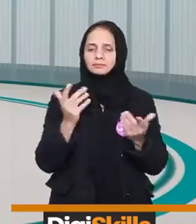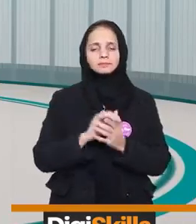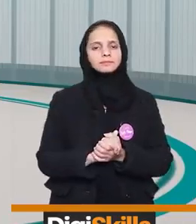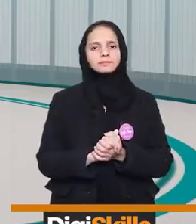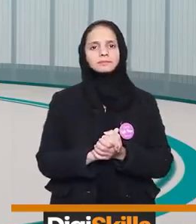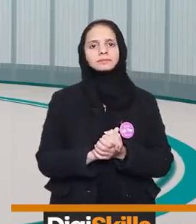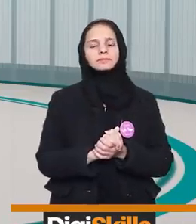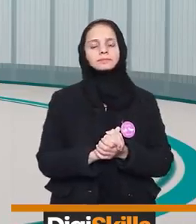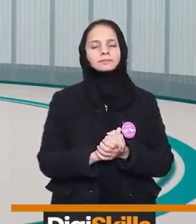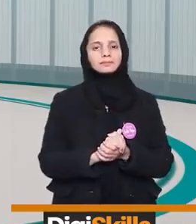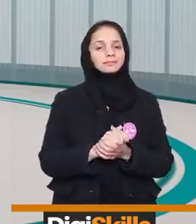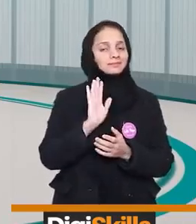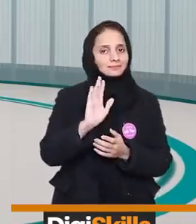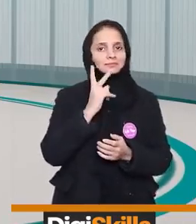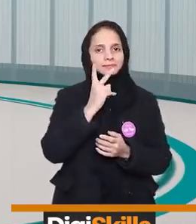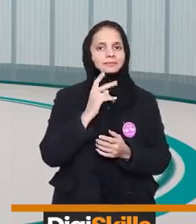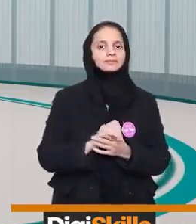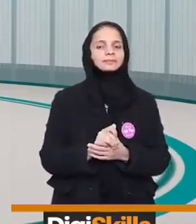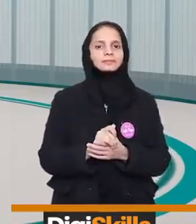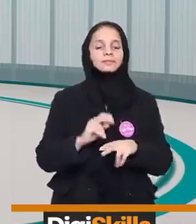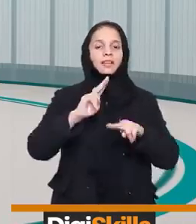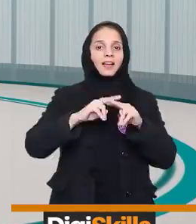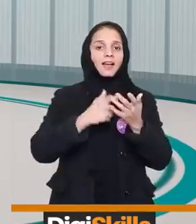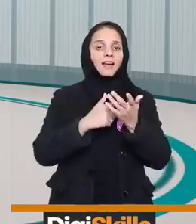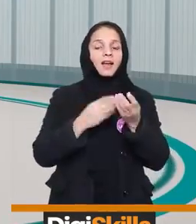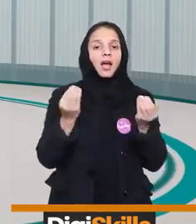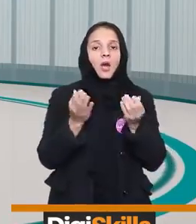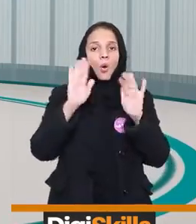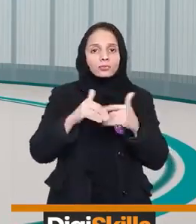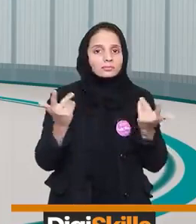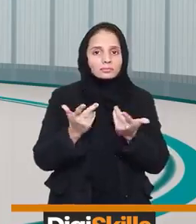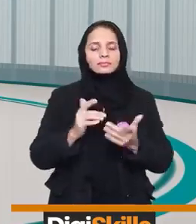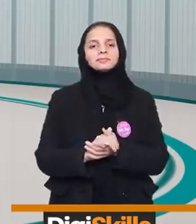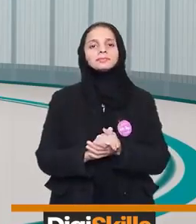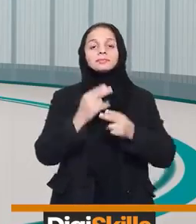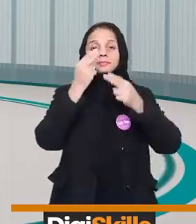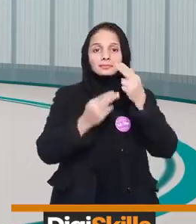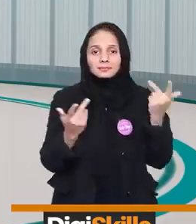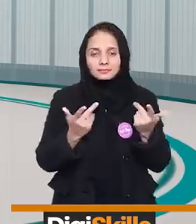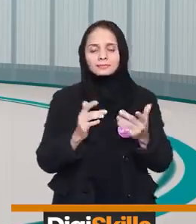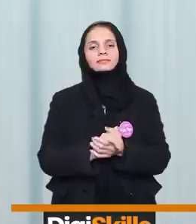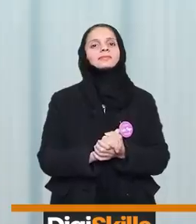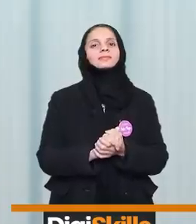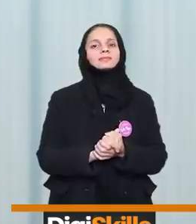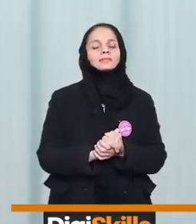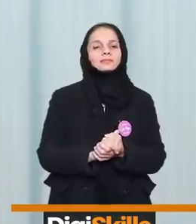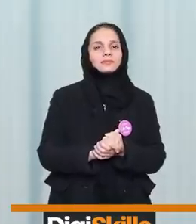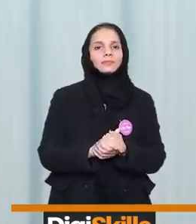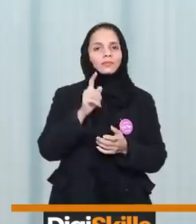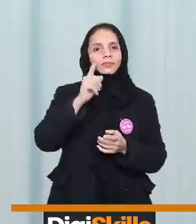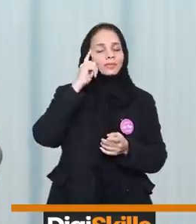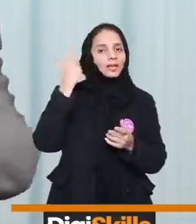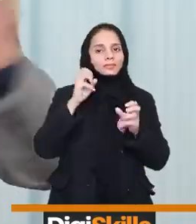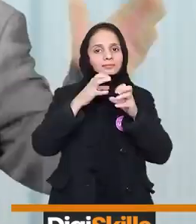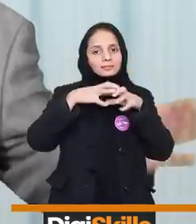ہیں. لیکن فری لانسنگ کرنی کیسے ہے؟ طریقہ کار کیا ہے؟ ہاؤ یو